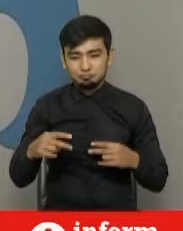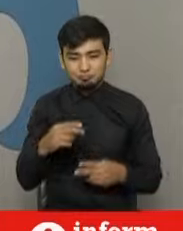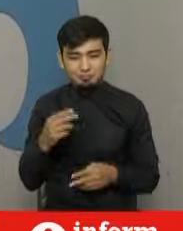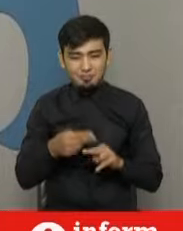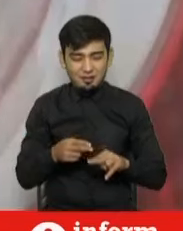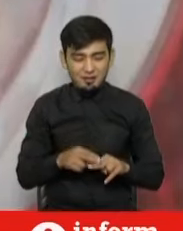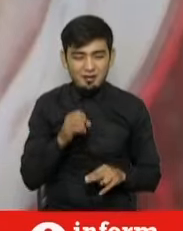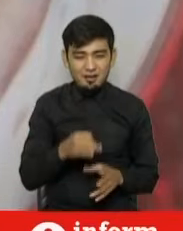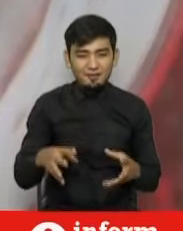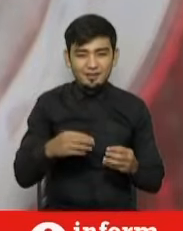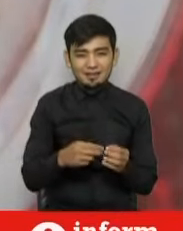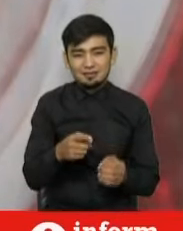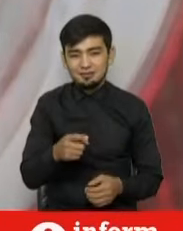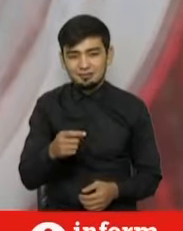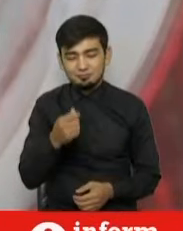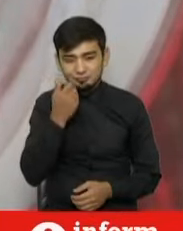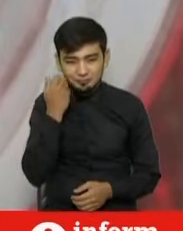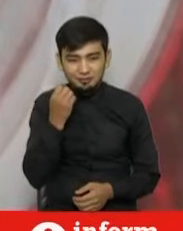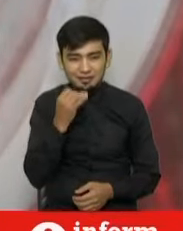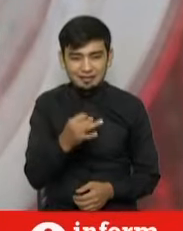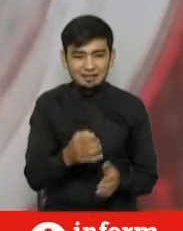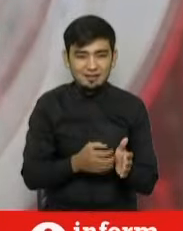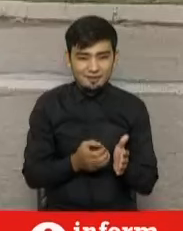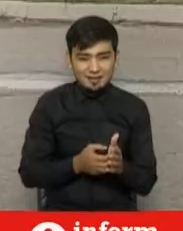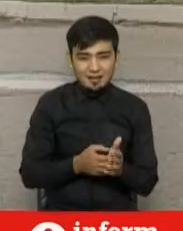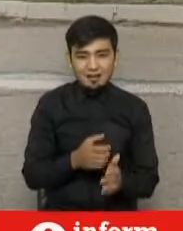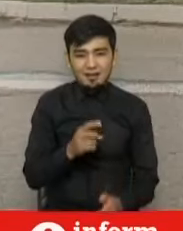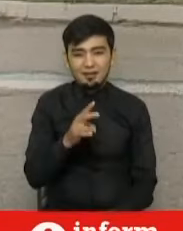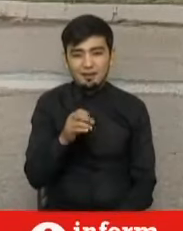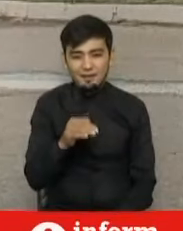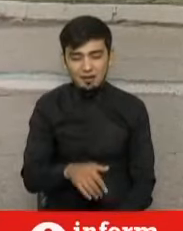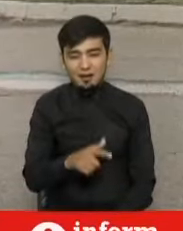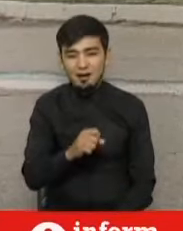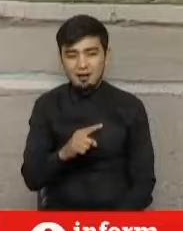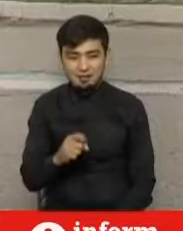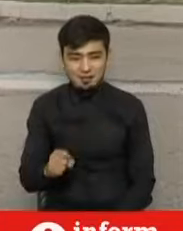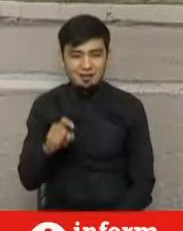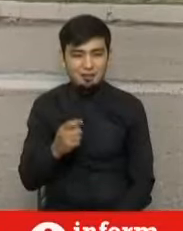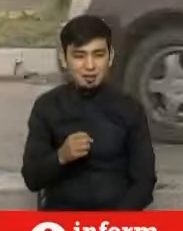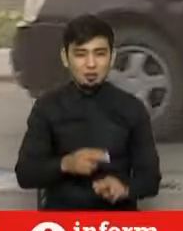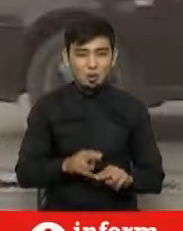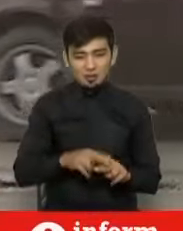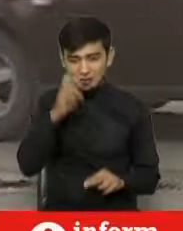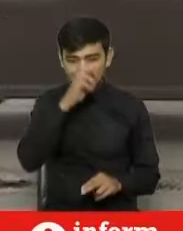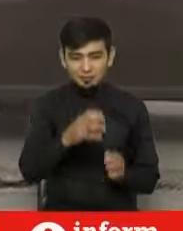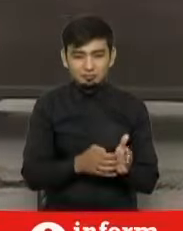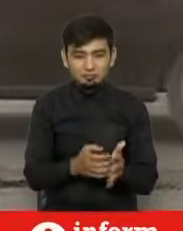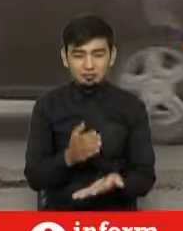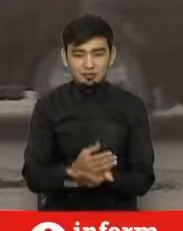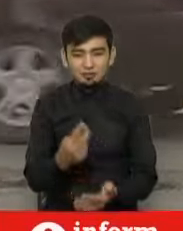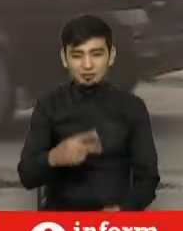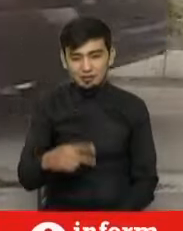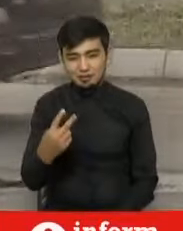является ценным и дефицитным сырьём для нефти газа химии А в стране наблюдается его нехватка которая составляет порядка